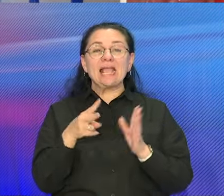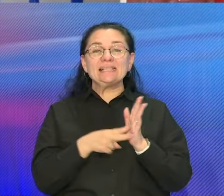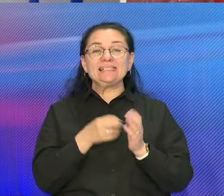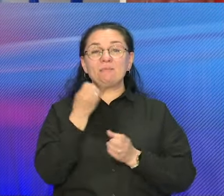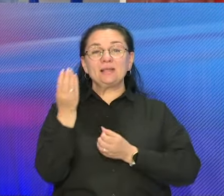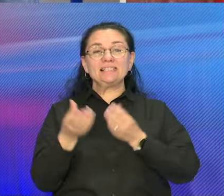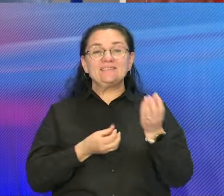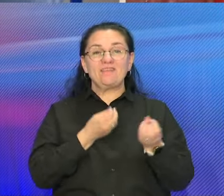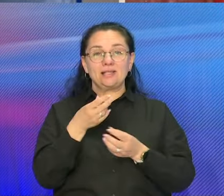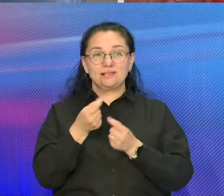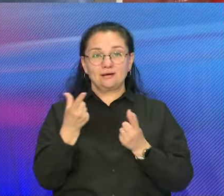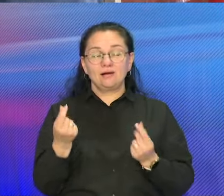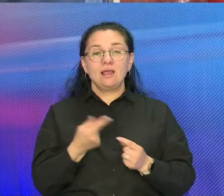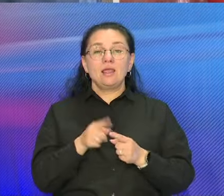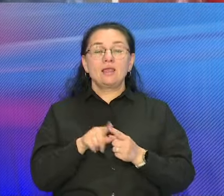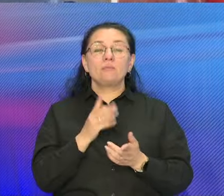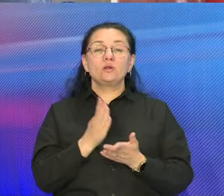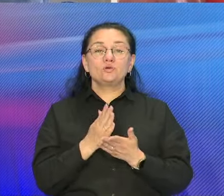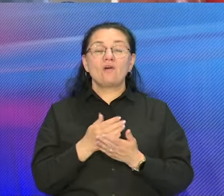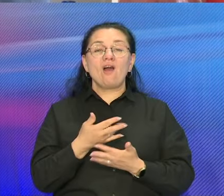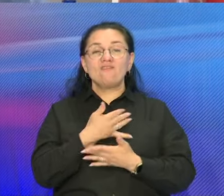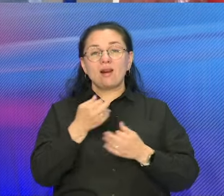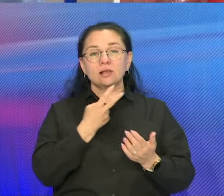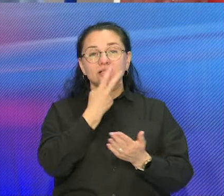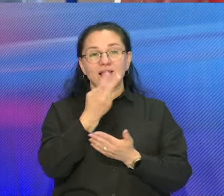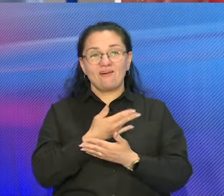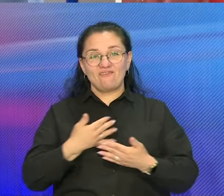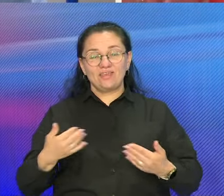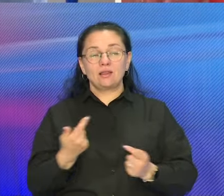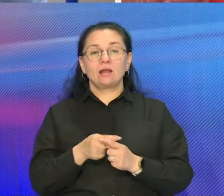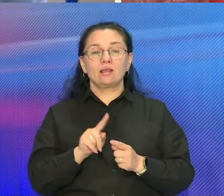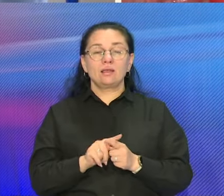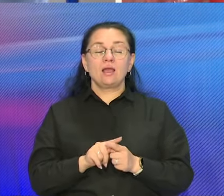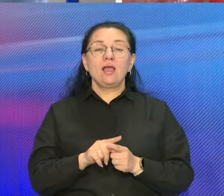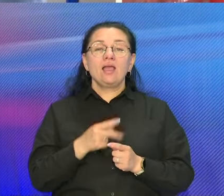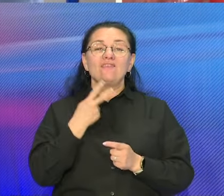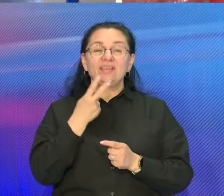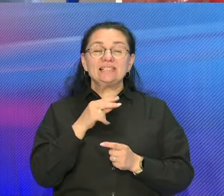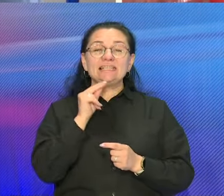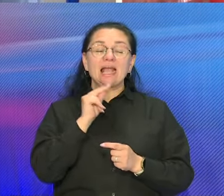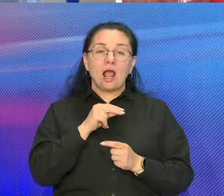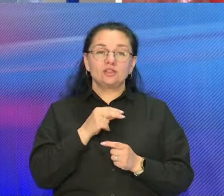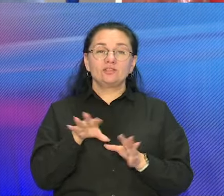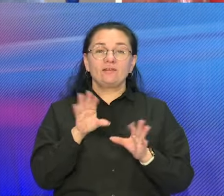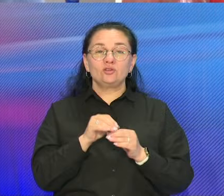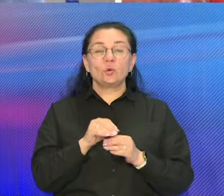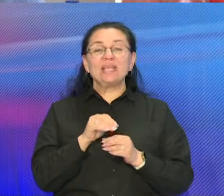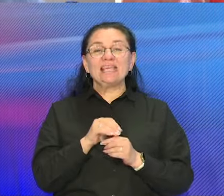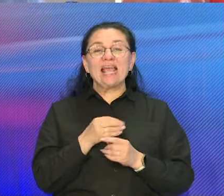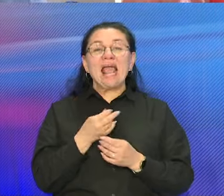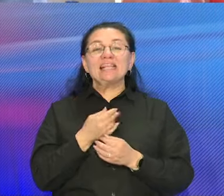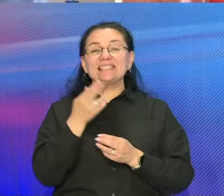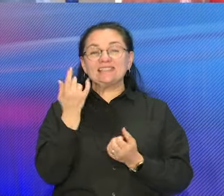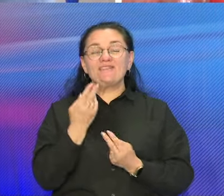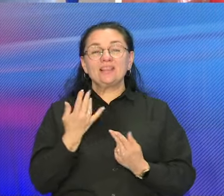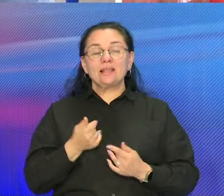фестивалю, он присутствует во всех, в разных видах, в виде радуги, в виде цветка, и даже были цветные бабочки семицветов на